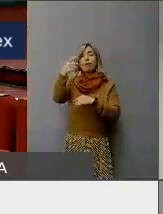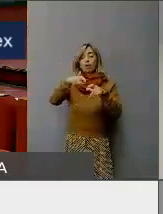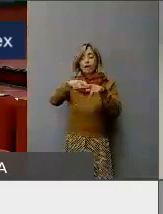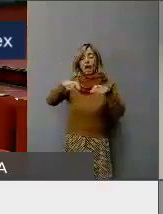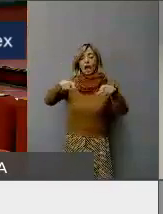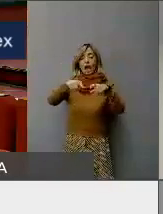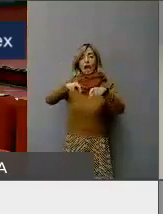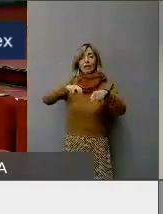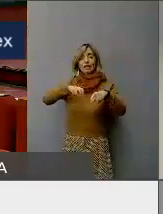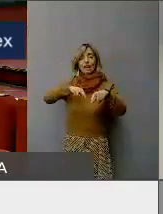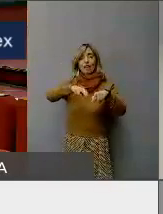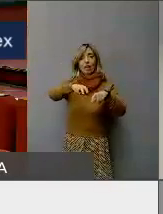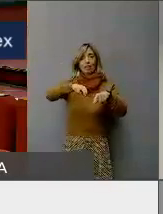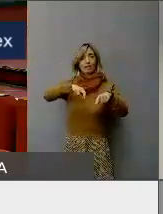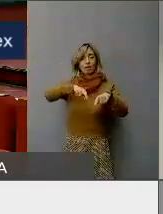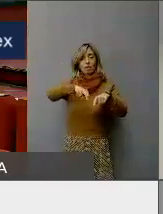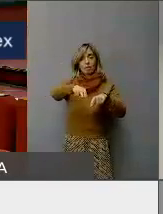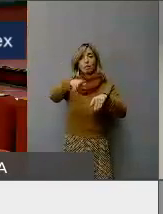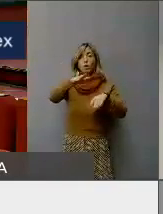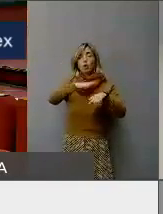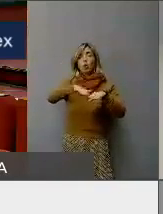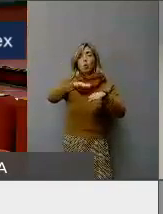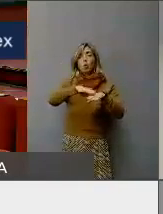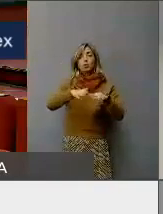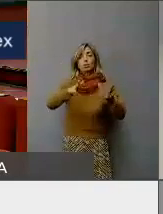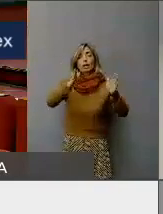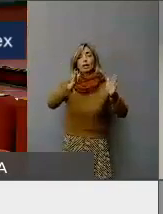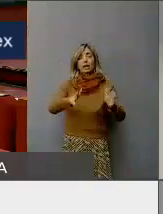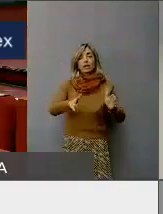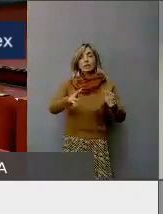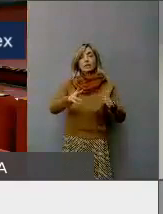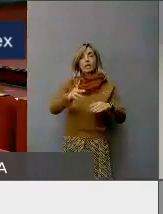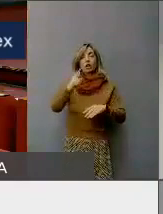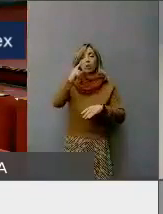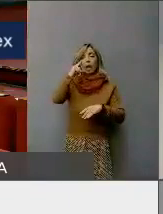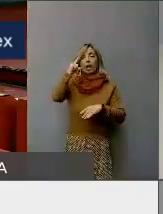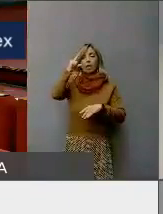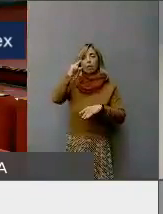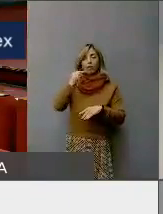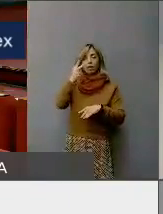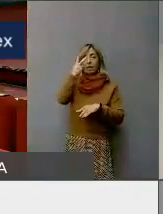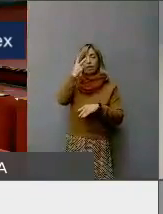utilizzati dalla categoria di ipovedenti e ciechi per gli spostamenti quotidiani